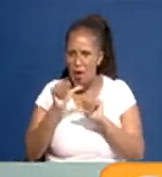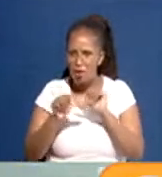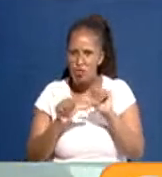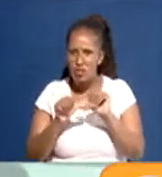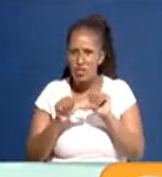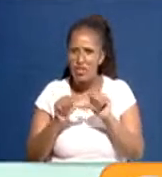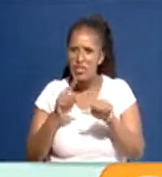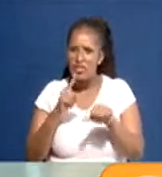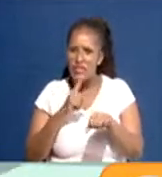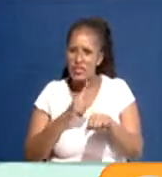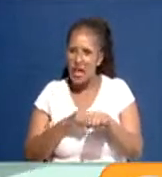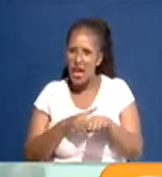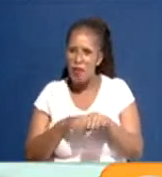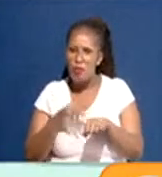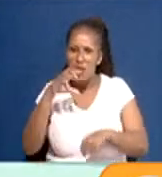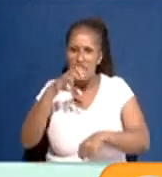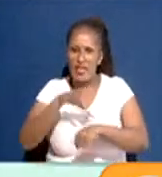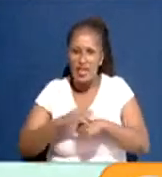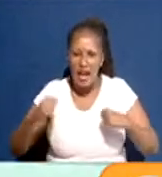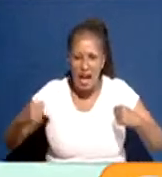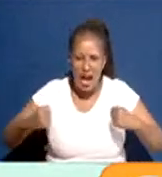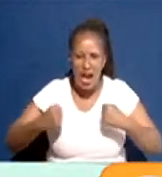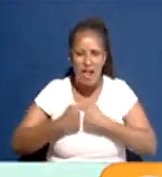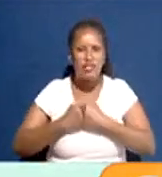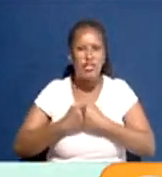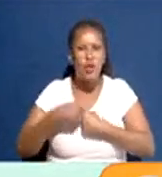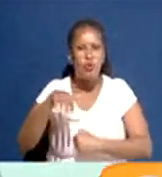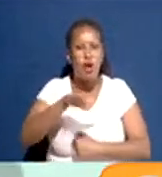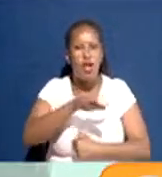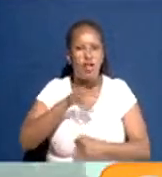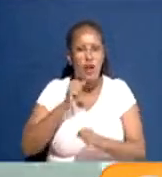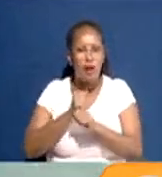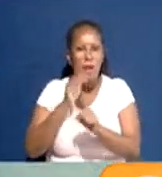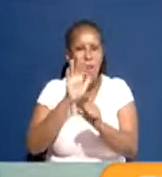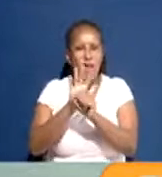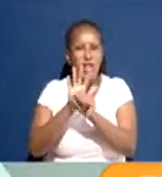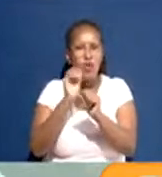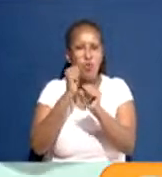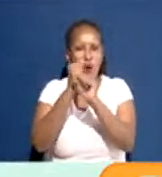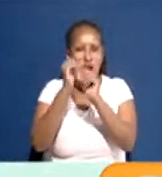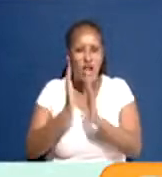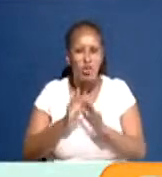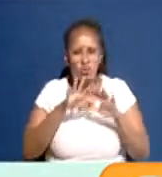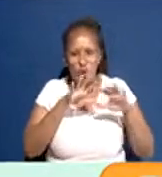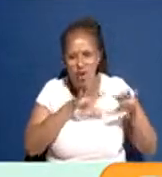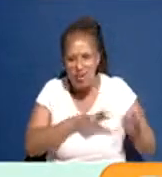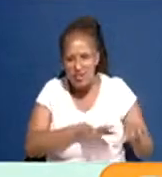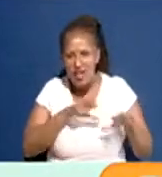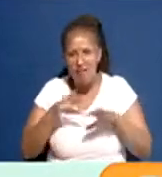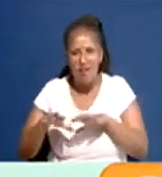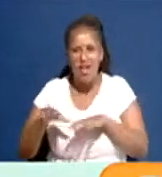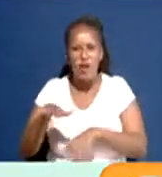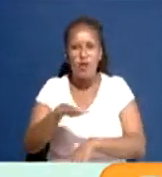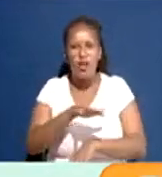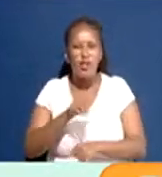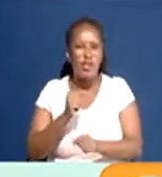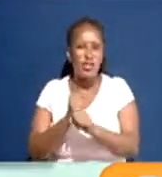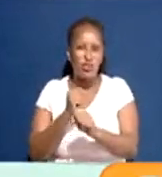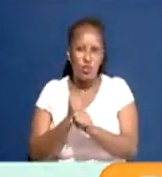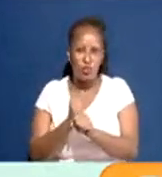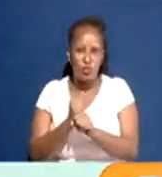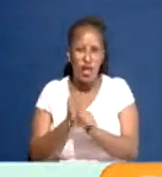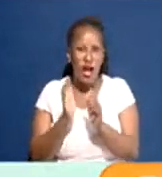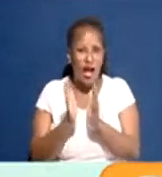injury in the place of work. Kuna wafanyikazi wengi wanaumia pale kazini,